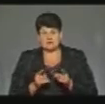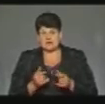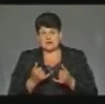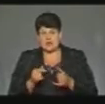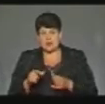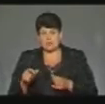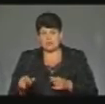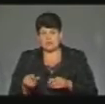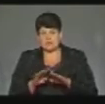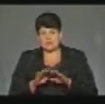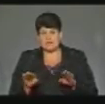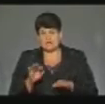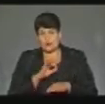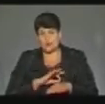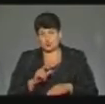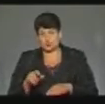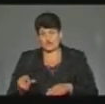для ну, на рівні користувачів.